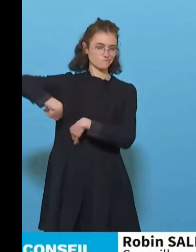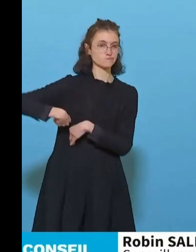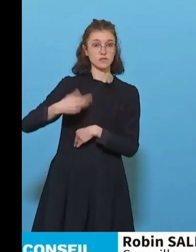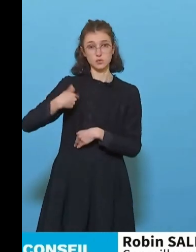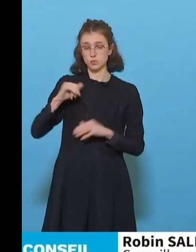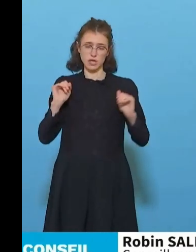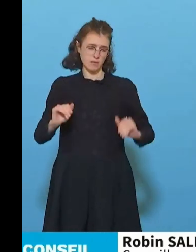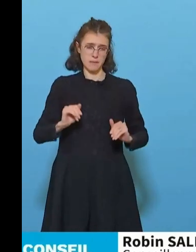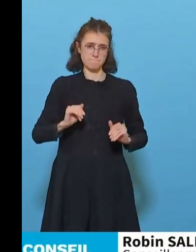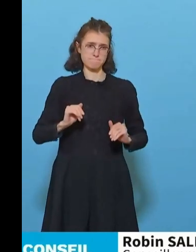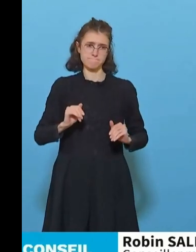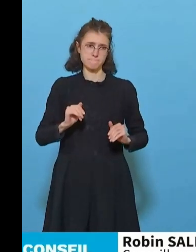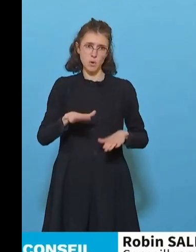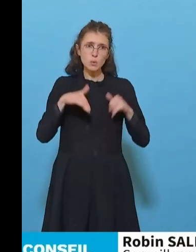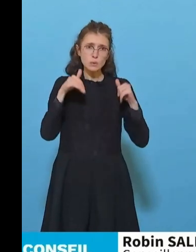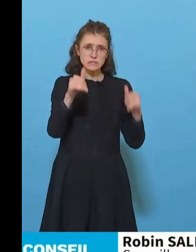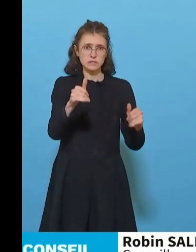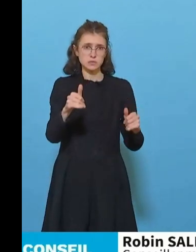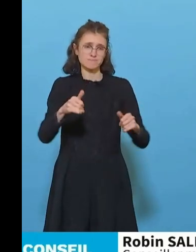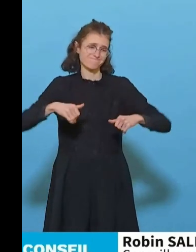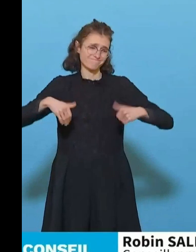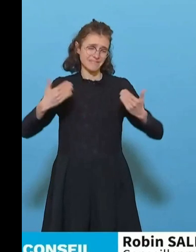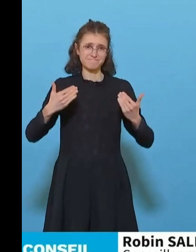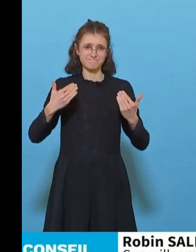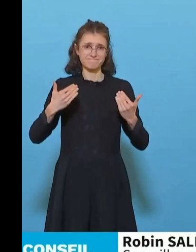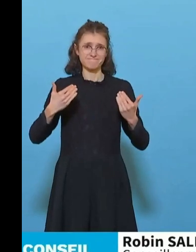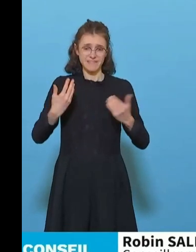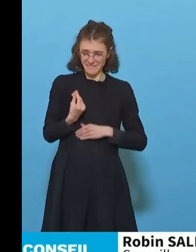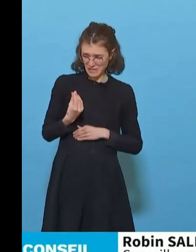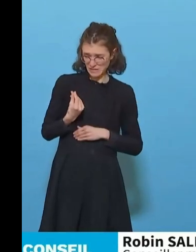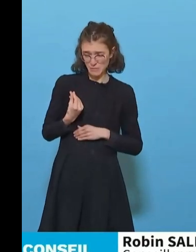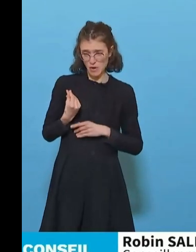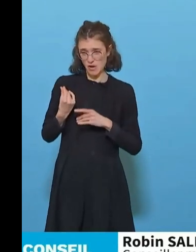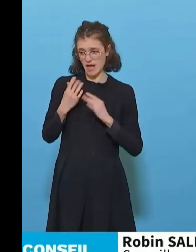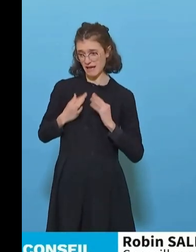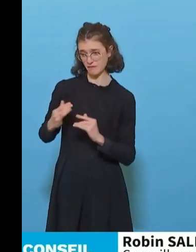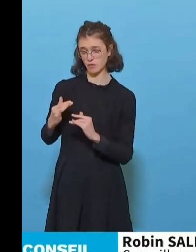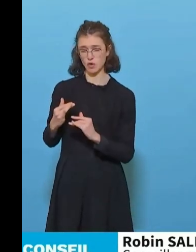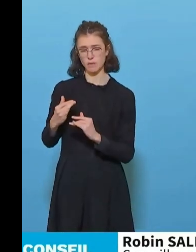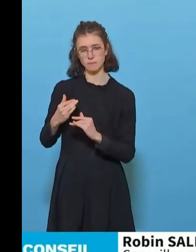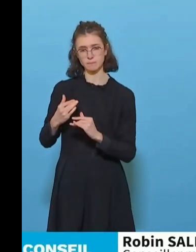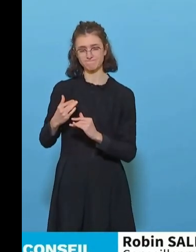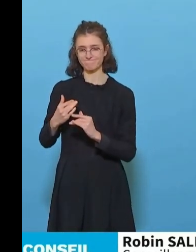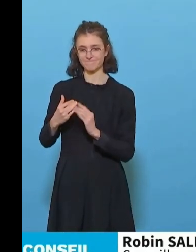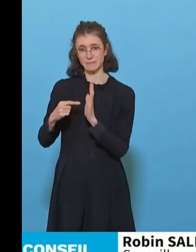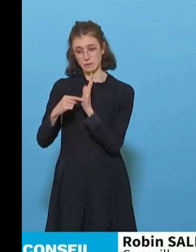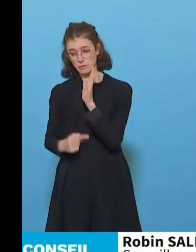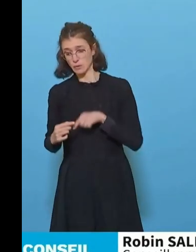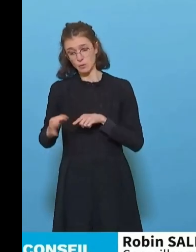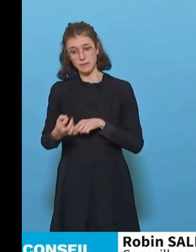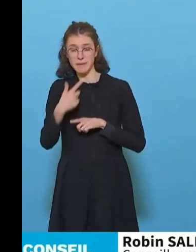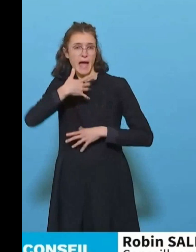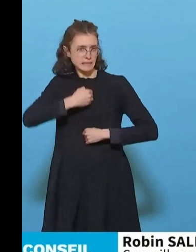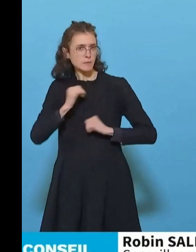de manière soutenable nos indicateurs financiers pour ne pas faire peser notre manque de courage politique sur les